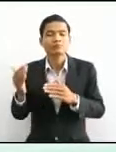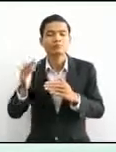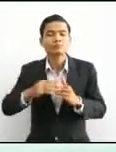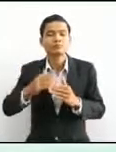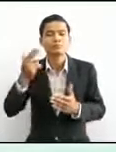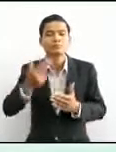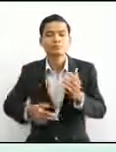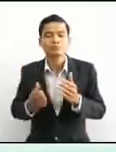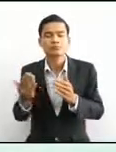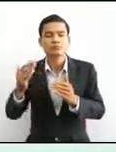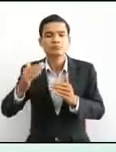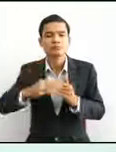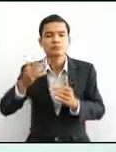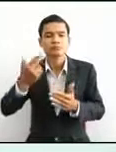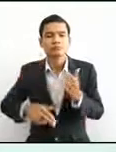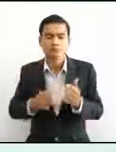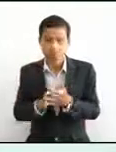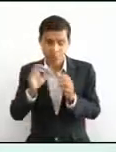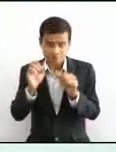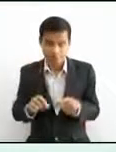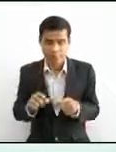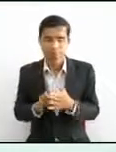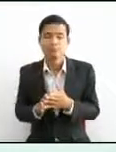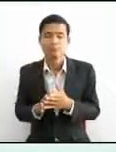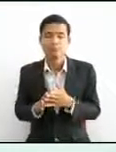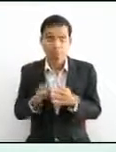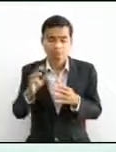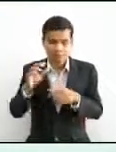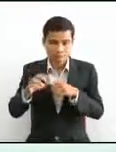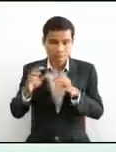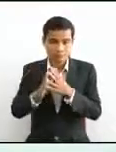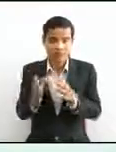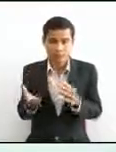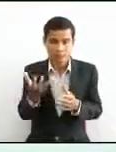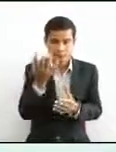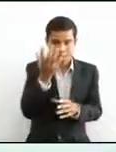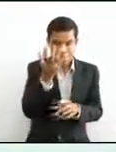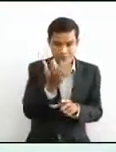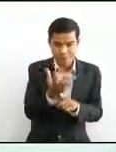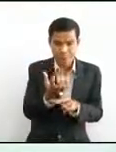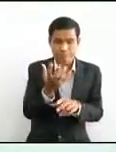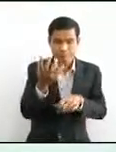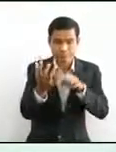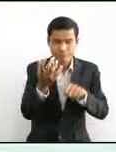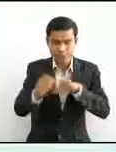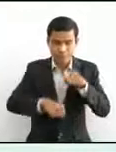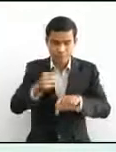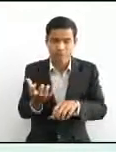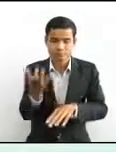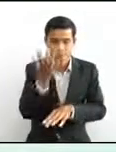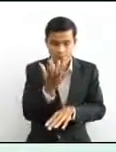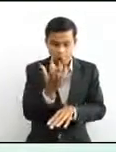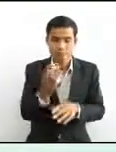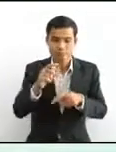ná. Chà lọ ná cứ chóng. Cứ quát chóng lờ. Lờ con. Chà lọ mẹn tên con.